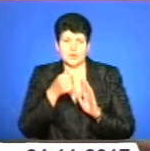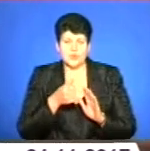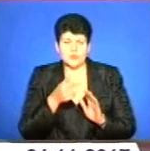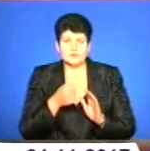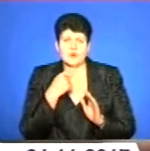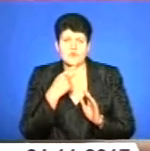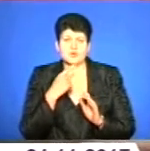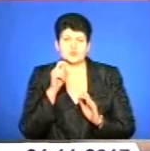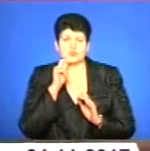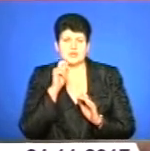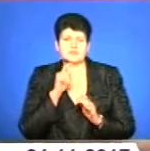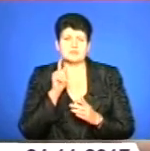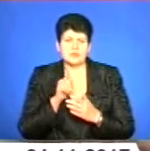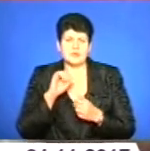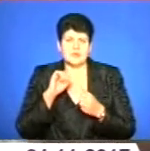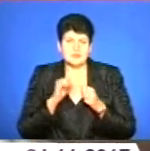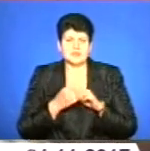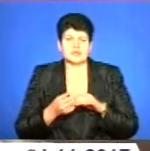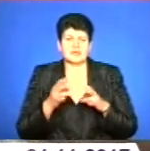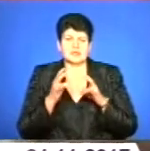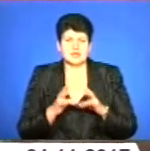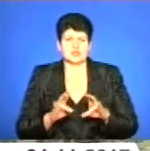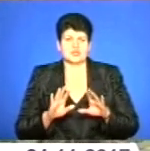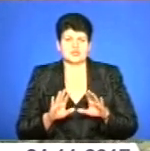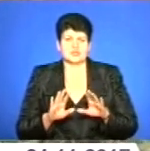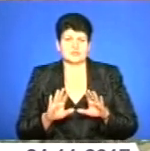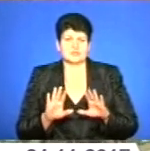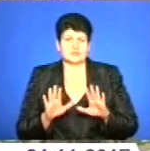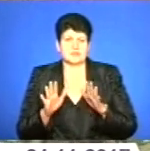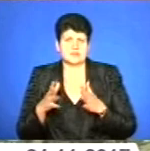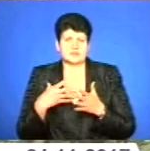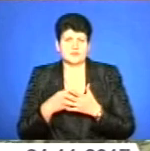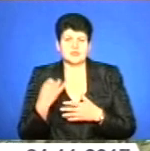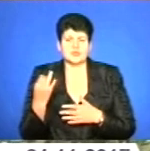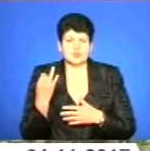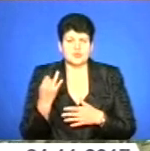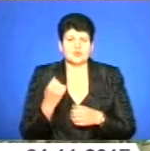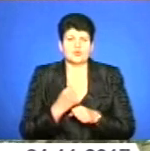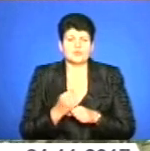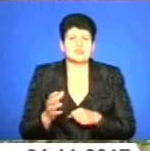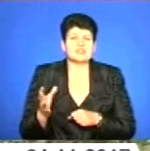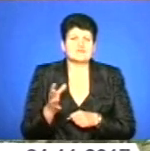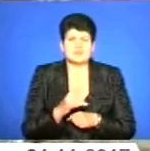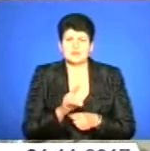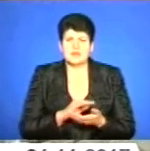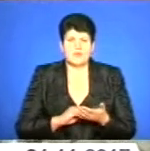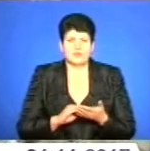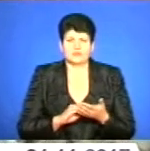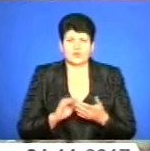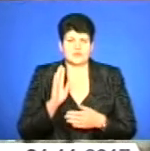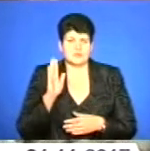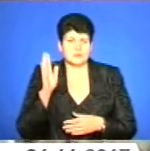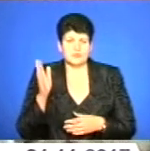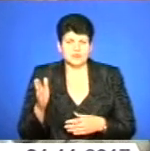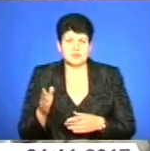переконана, що українці мають пам'ятати трагічні сторінки своєї історії і робити все для того, аби вони не повторились у майбутньому. Окрім посту, акція